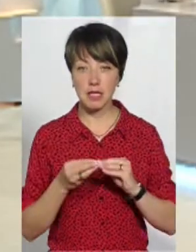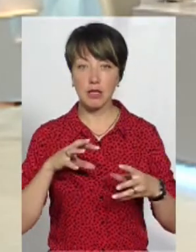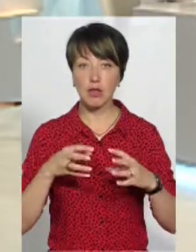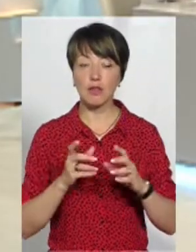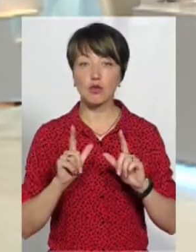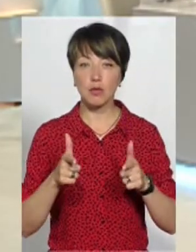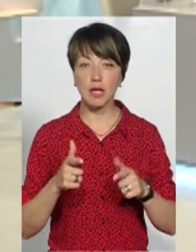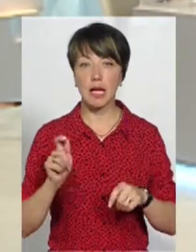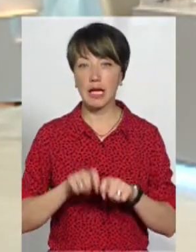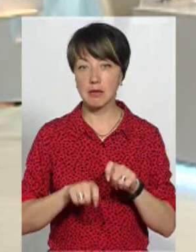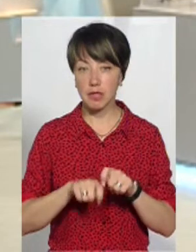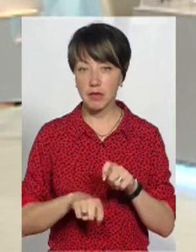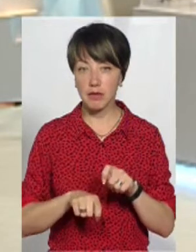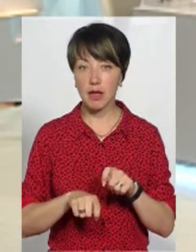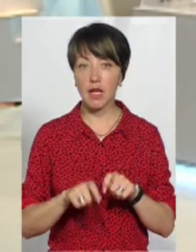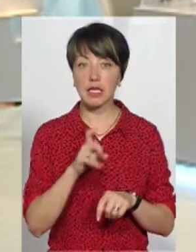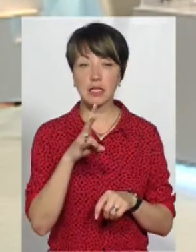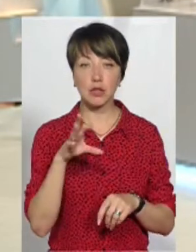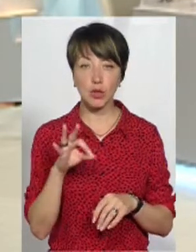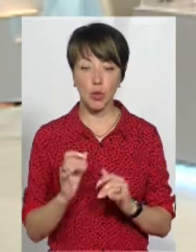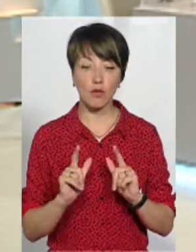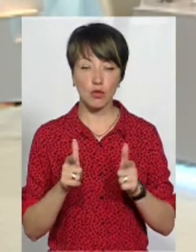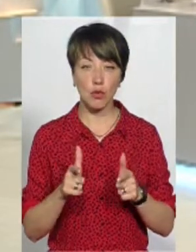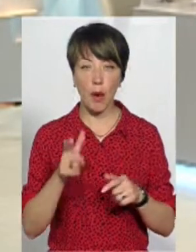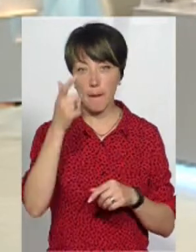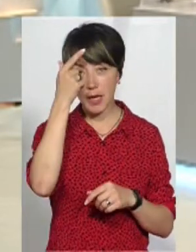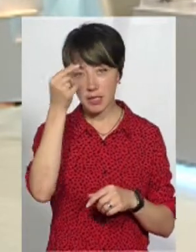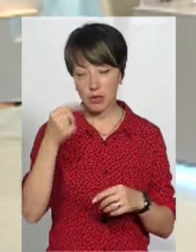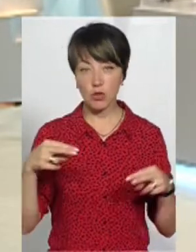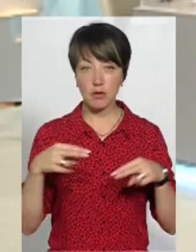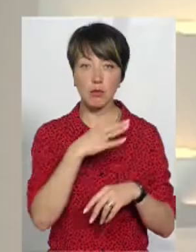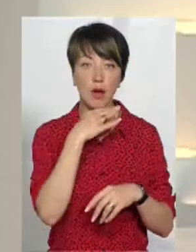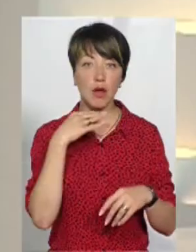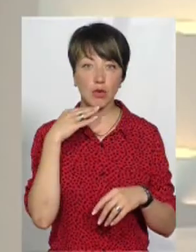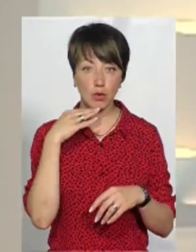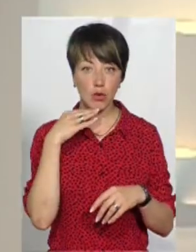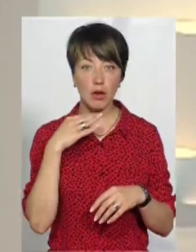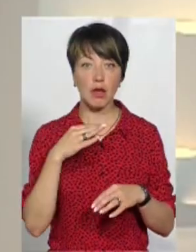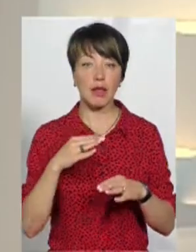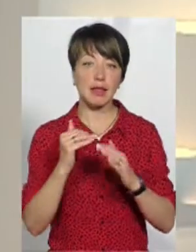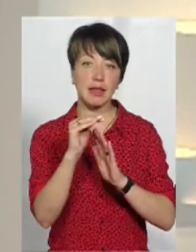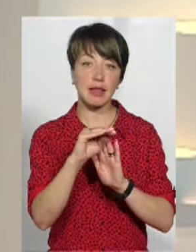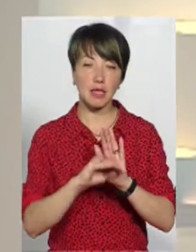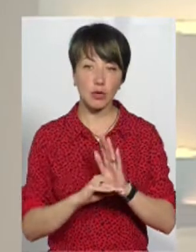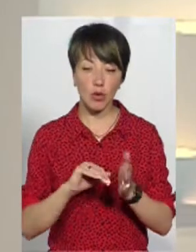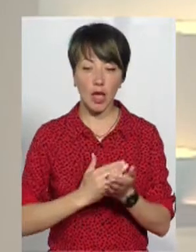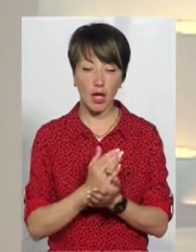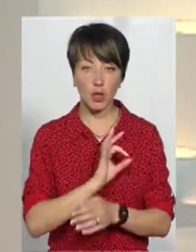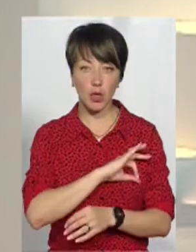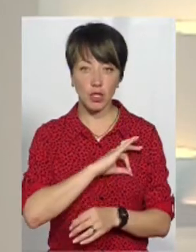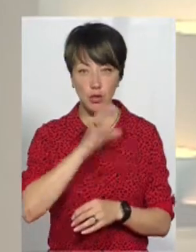вступних іспитів ви відзначили, що ЗНО для вступу в магістратуру свідчить, що в багатьох вишах дають низьку якість юридичної